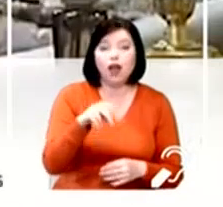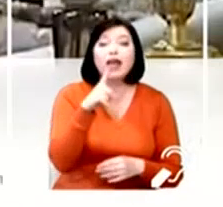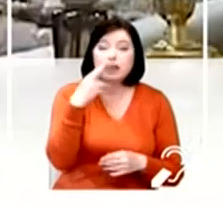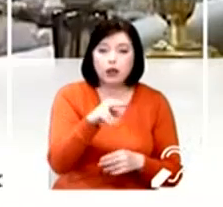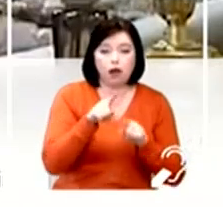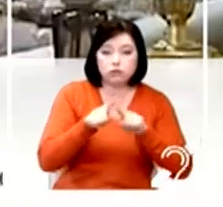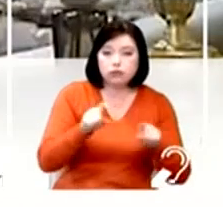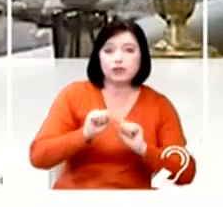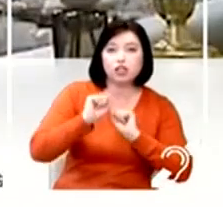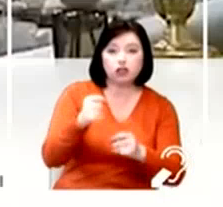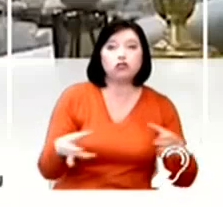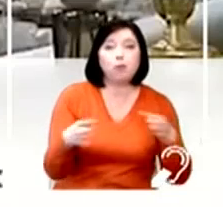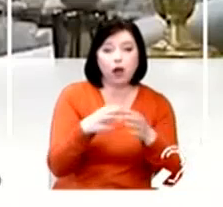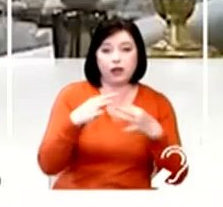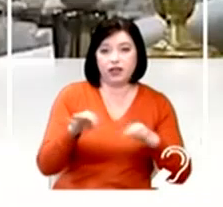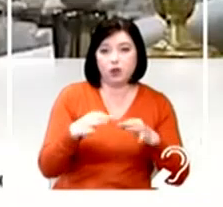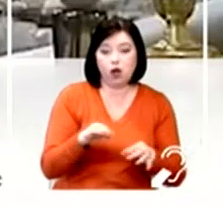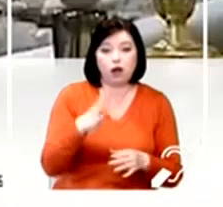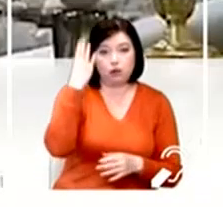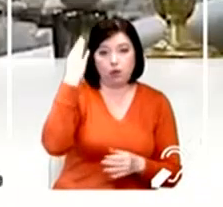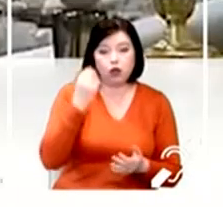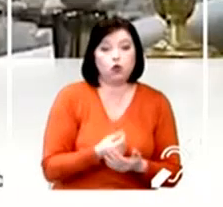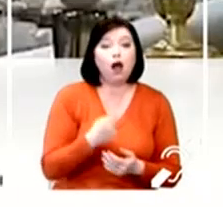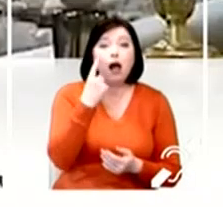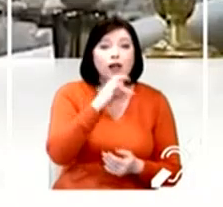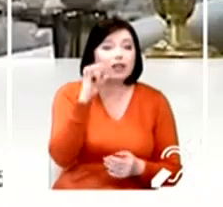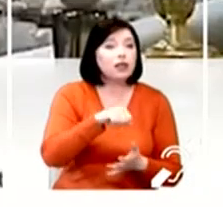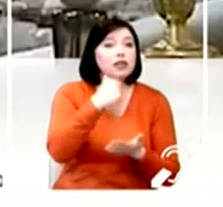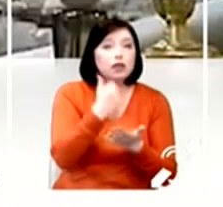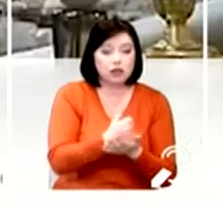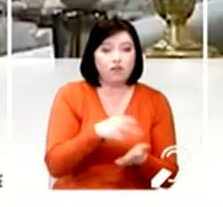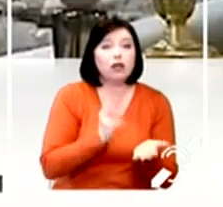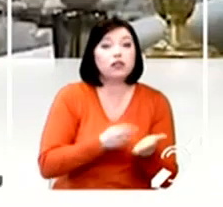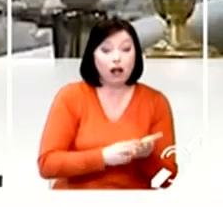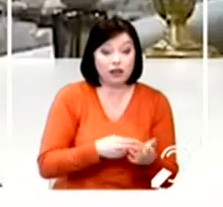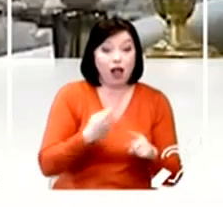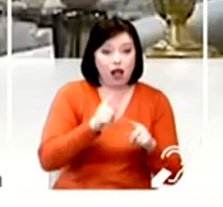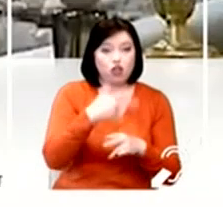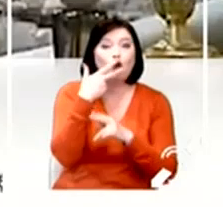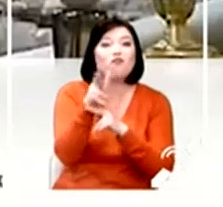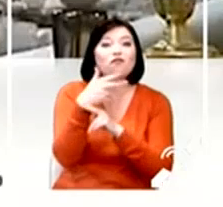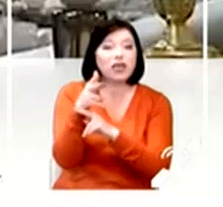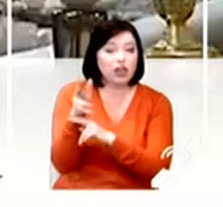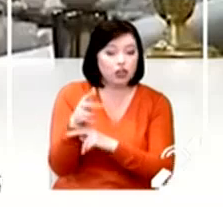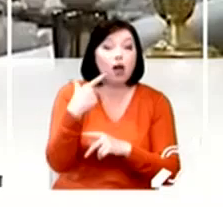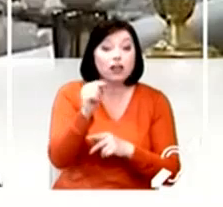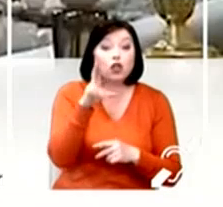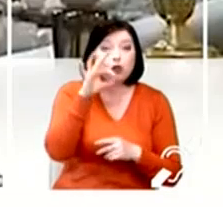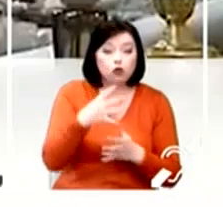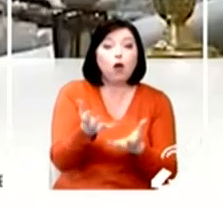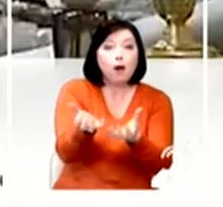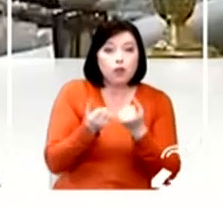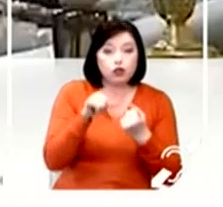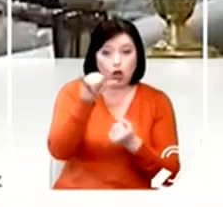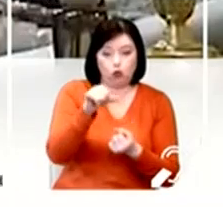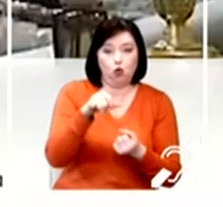a promova interesele Partidului Democrat din Moldova. Una dintre principalele probe la dosar sunt secvențele video în care Dodon